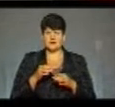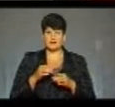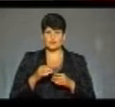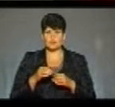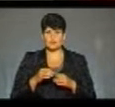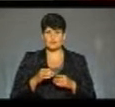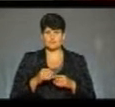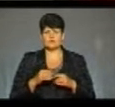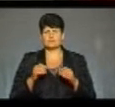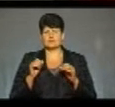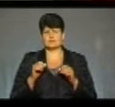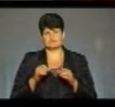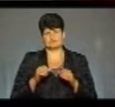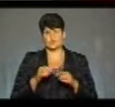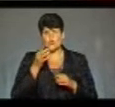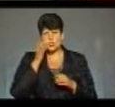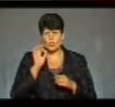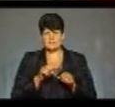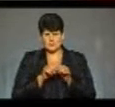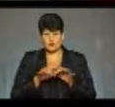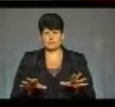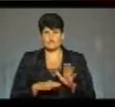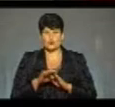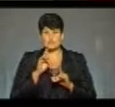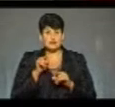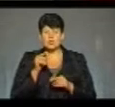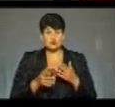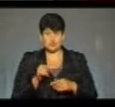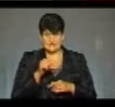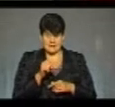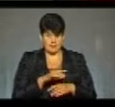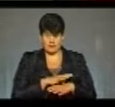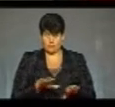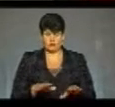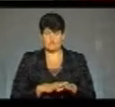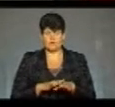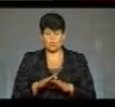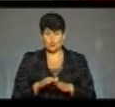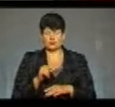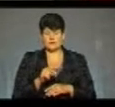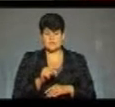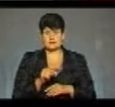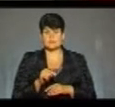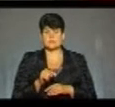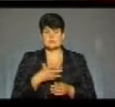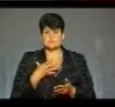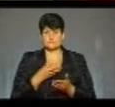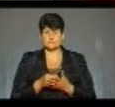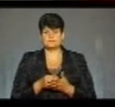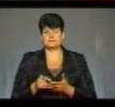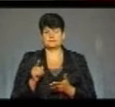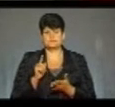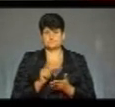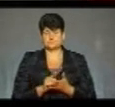може розпустити цю Верховну Раду через рік, якщо, звичайно, вона не буде виконувати покладених на неї,